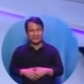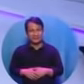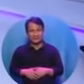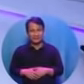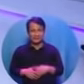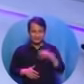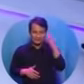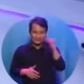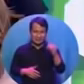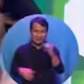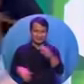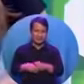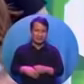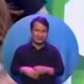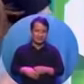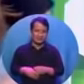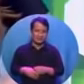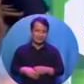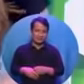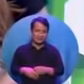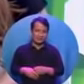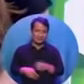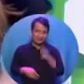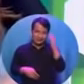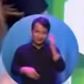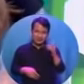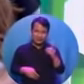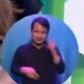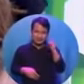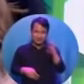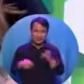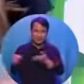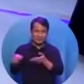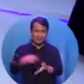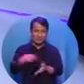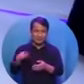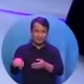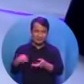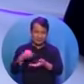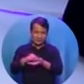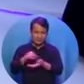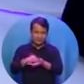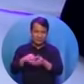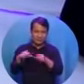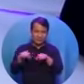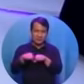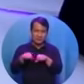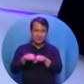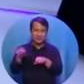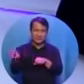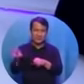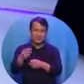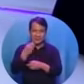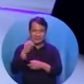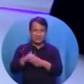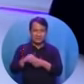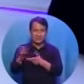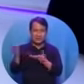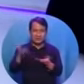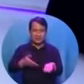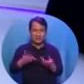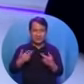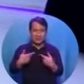Hello? Hello? Hello po. Kailan niyo po babayaran yung combat shoes na in-order nyo? Andito na po